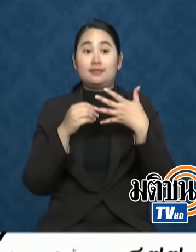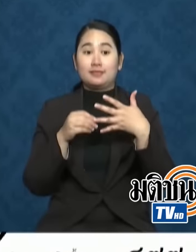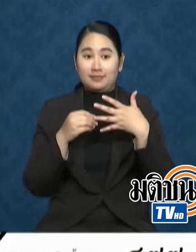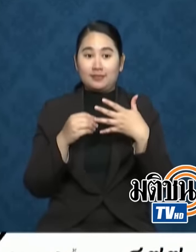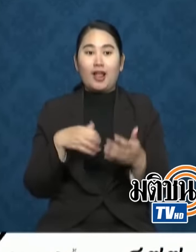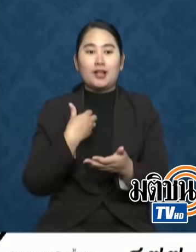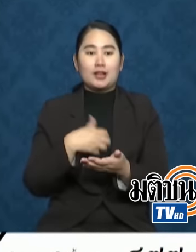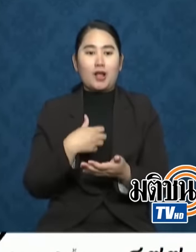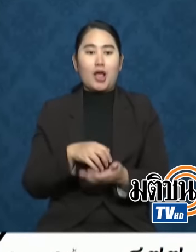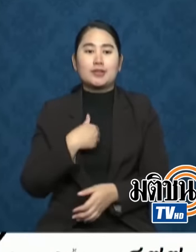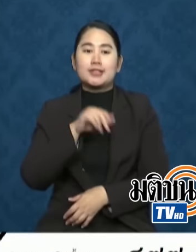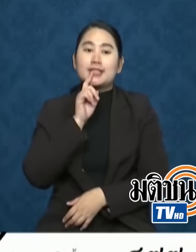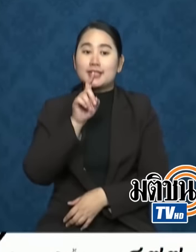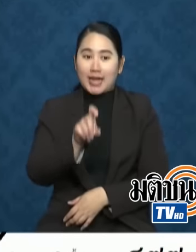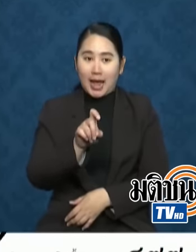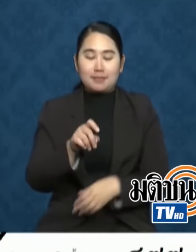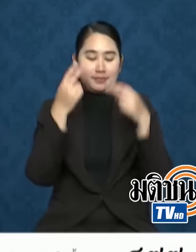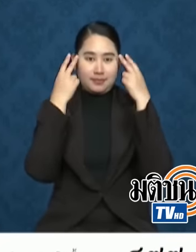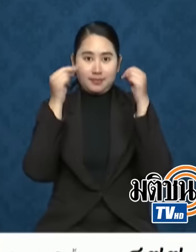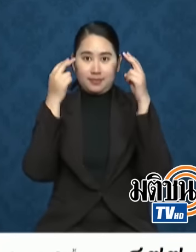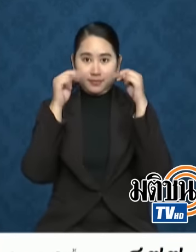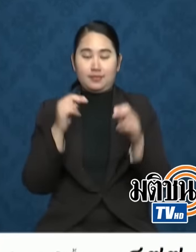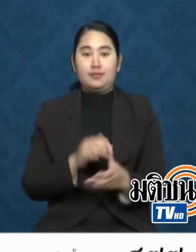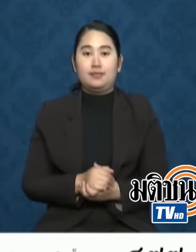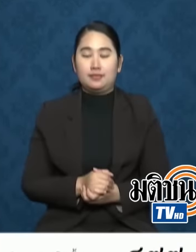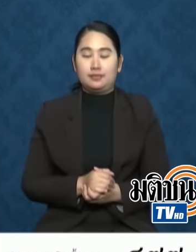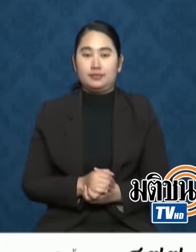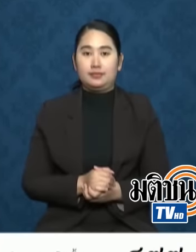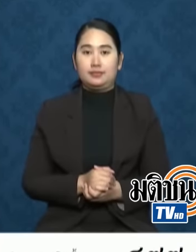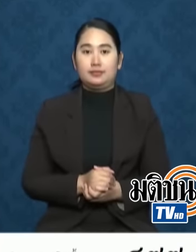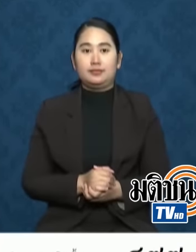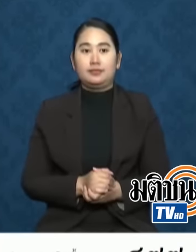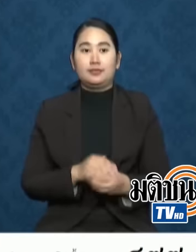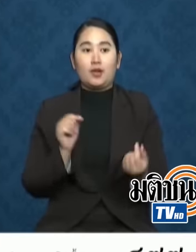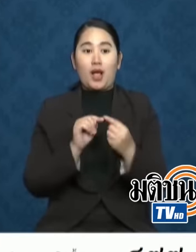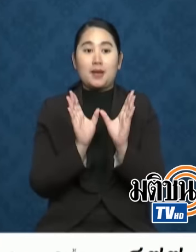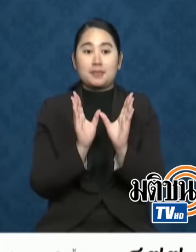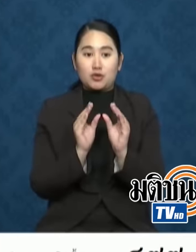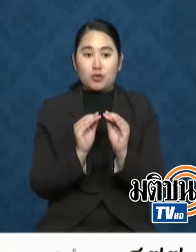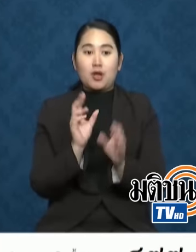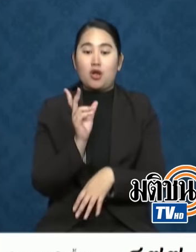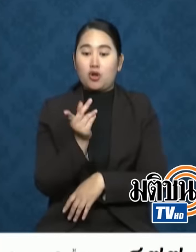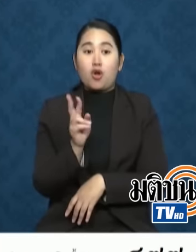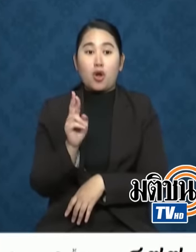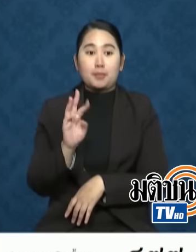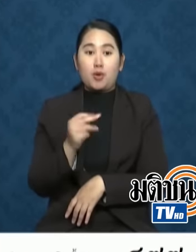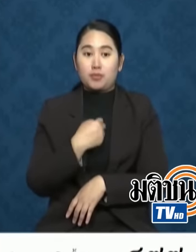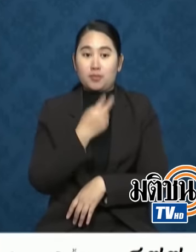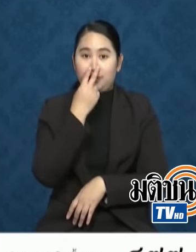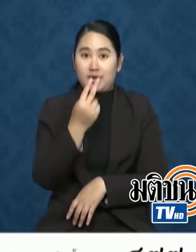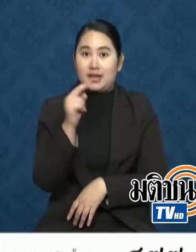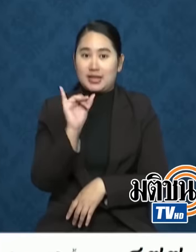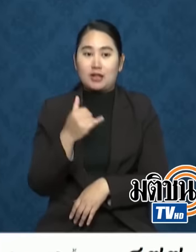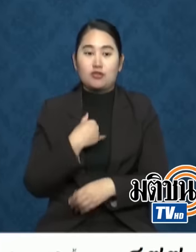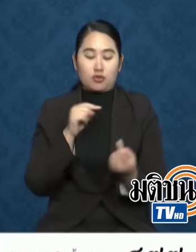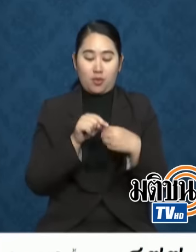มขอทิ้งไว้เป็นคำถามให้กับท่านนายกรัฐมนตรีในการประชุมคณะรัฐมนตรีผมยังไม่เห็นเรื่องของมาตรการการแ